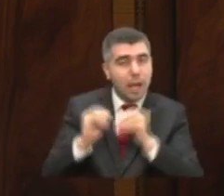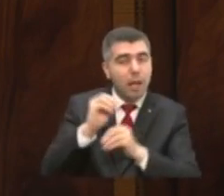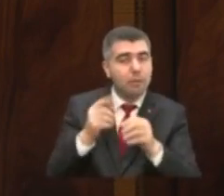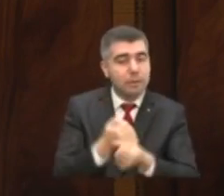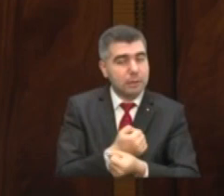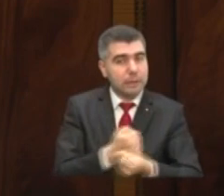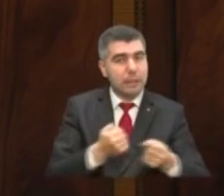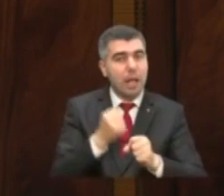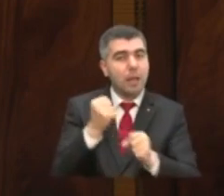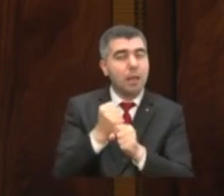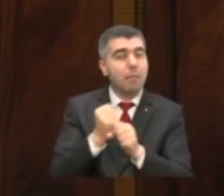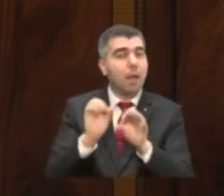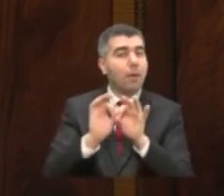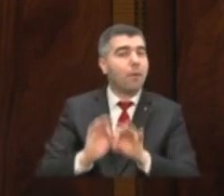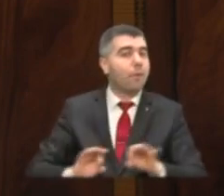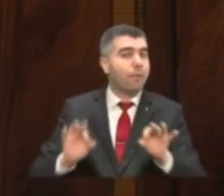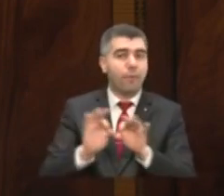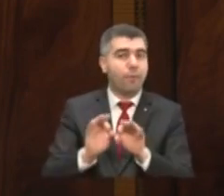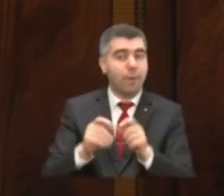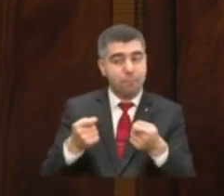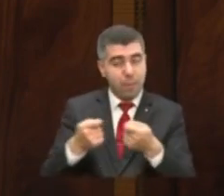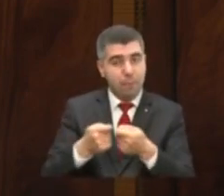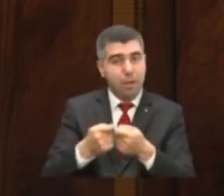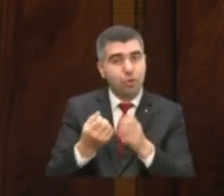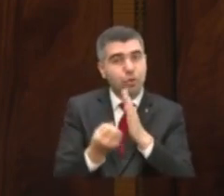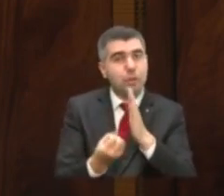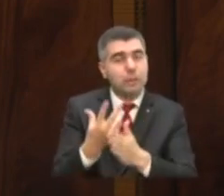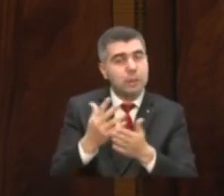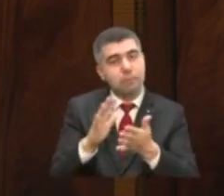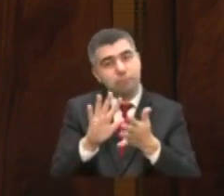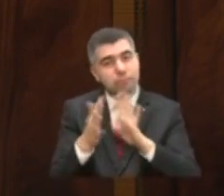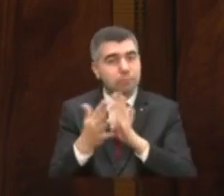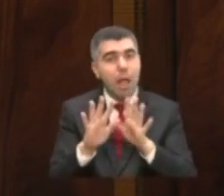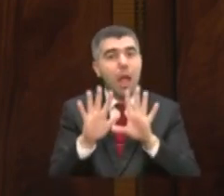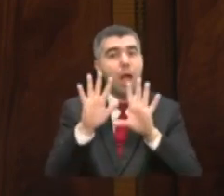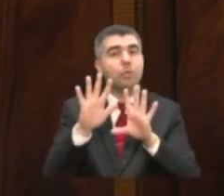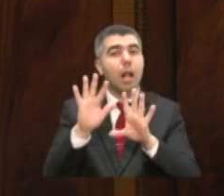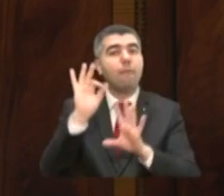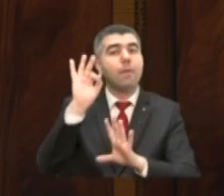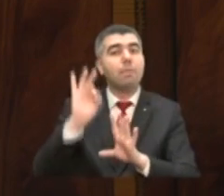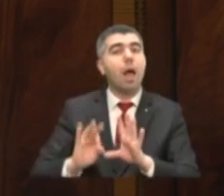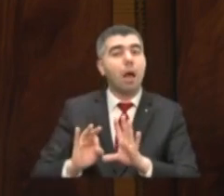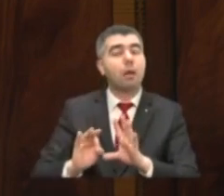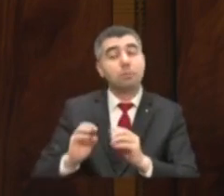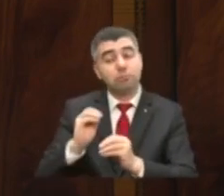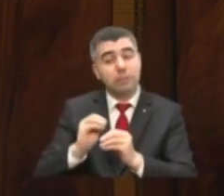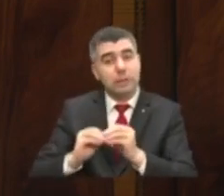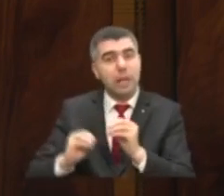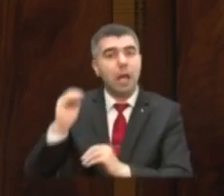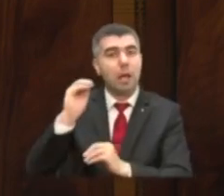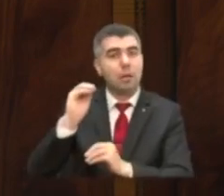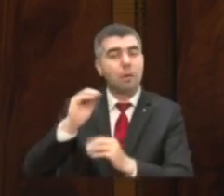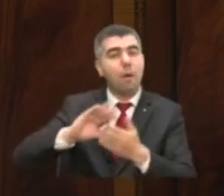البطالة بشكل لم يسبق له مثيل ليتجاوز عتبة 10%، ويشمل مختلف